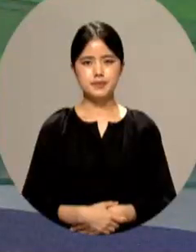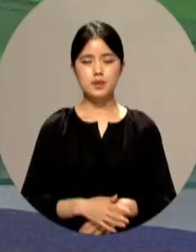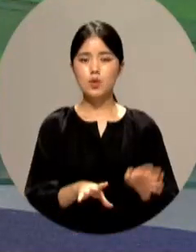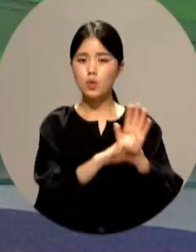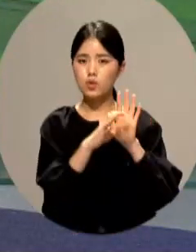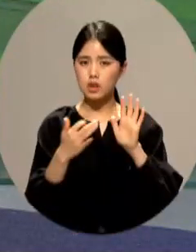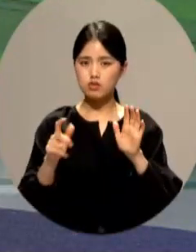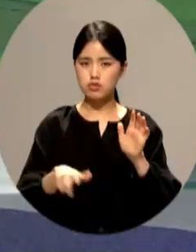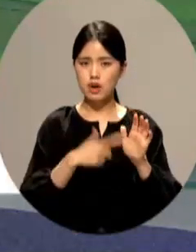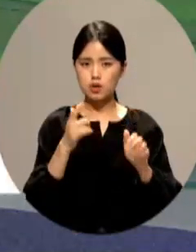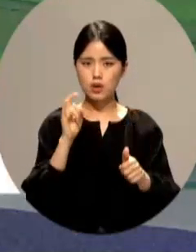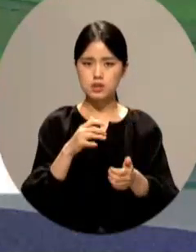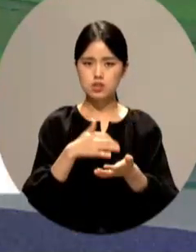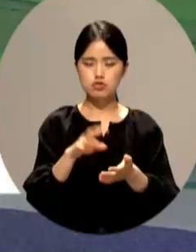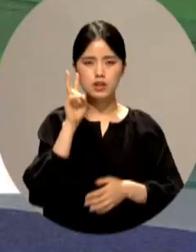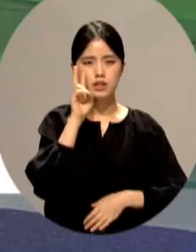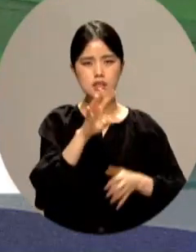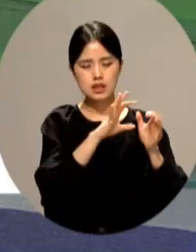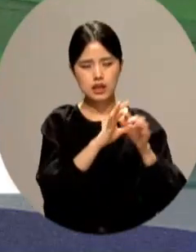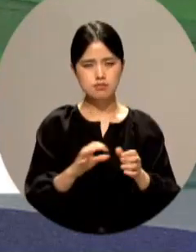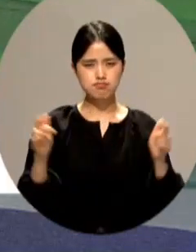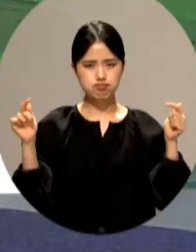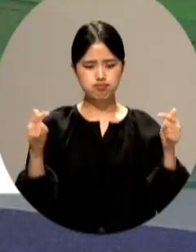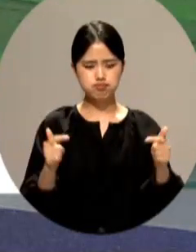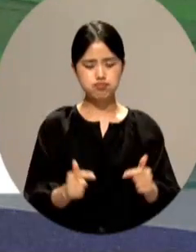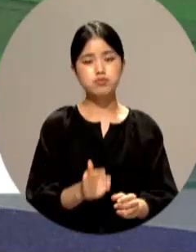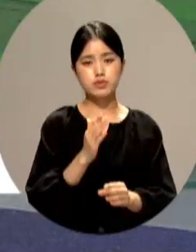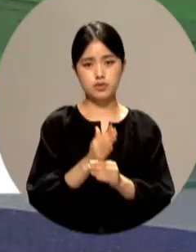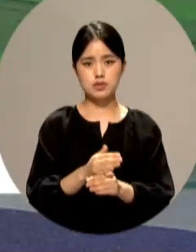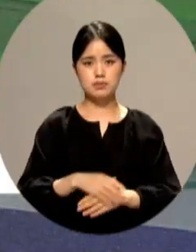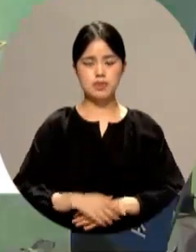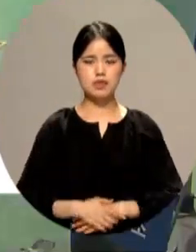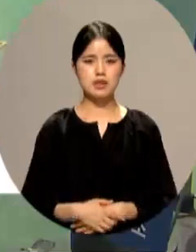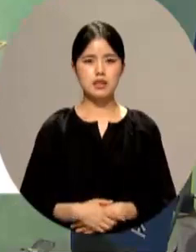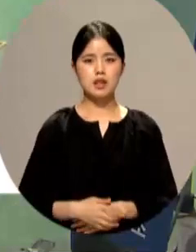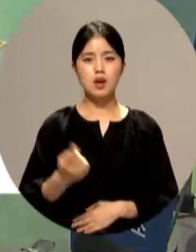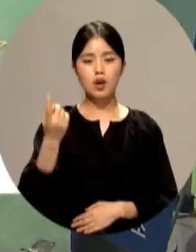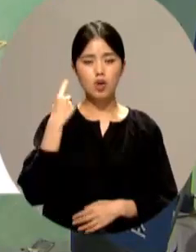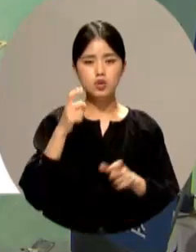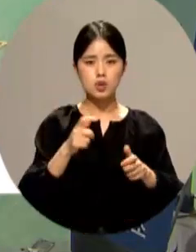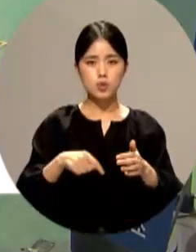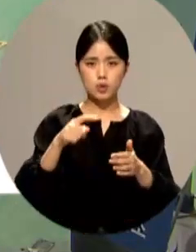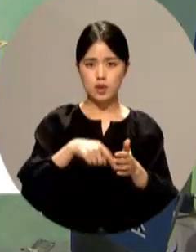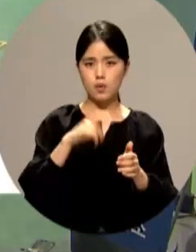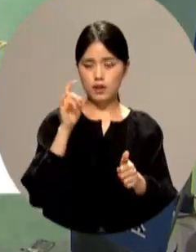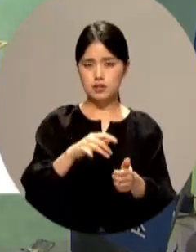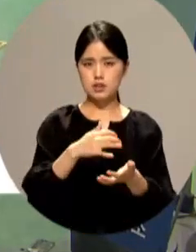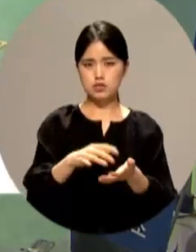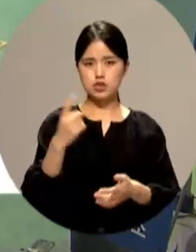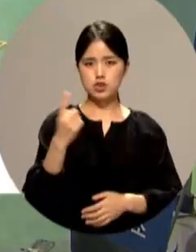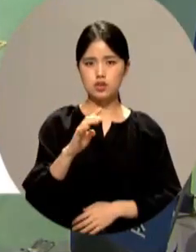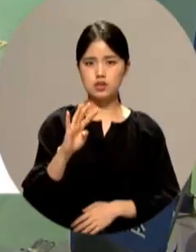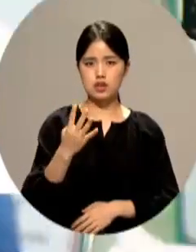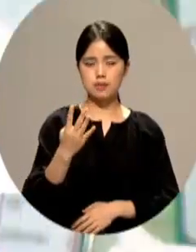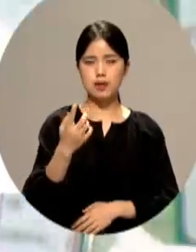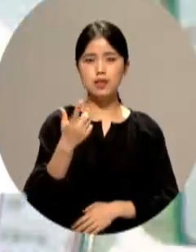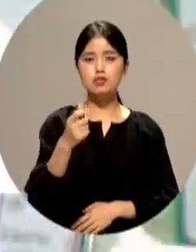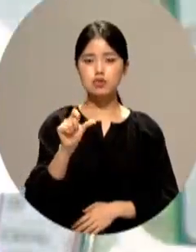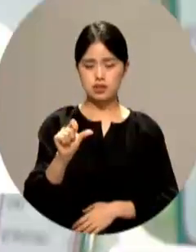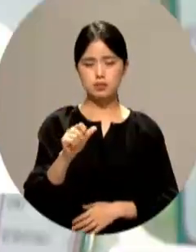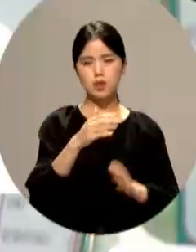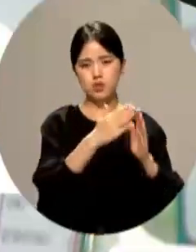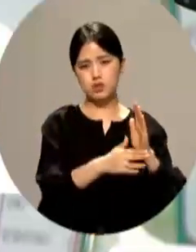코르 달고 1일 확진 자수가 이틀 연속 감소세를 보이고 있습니다 어제 돈의 확진 자수는 1400 65명